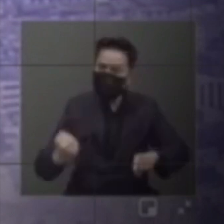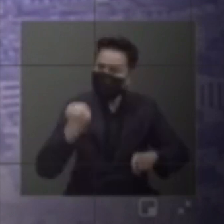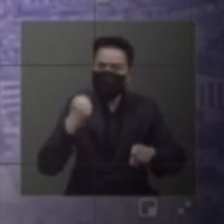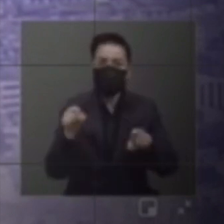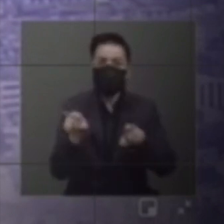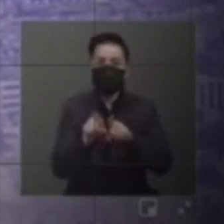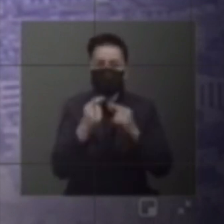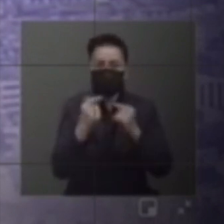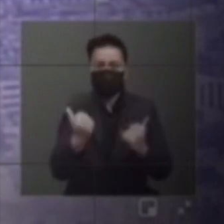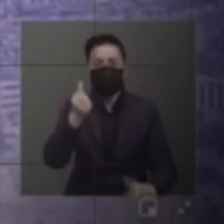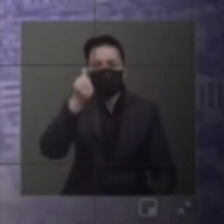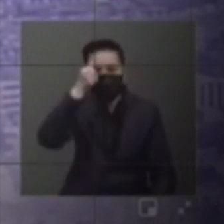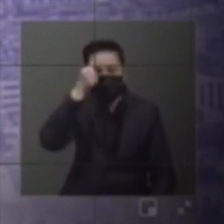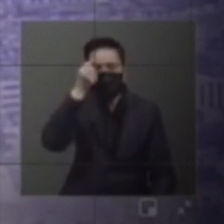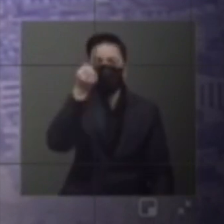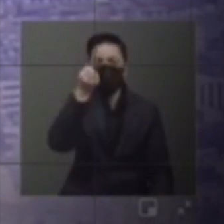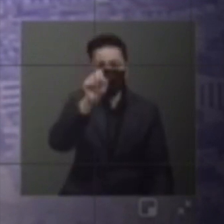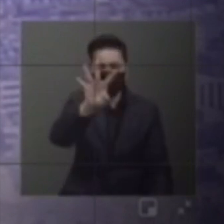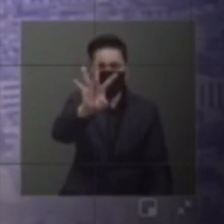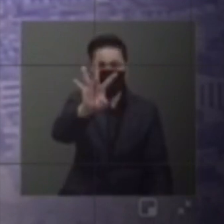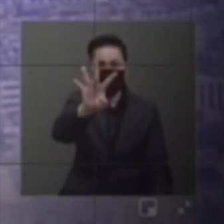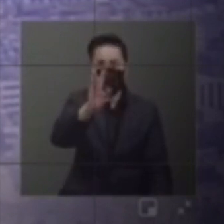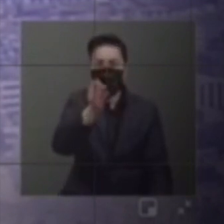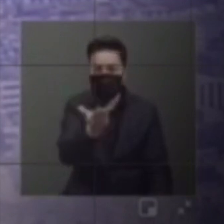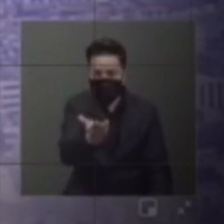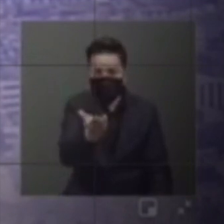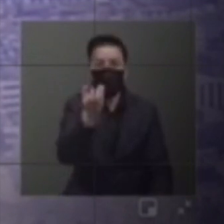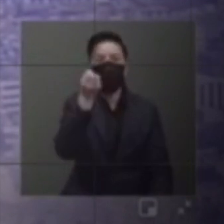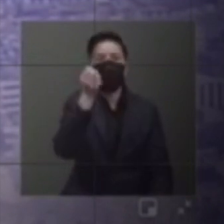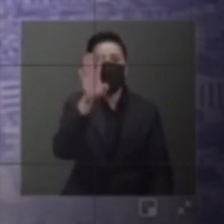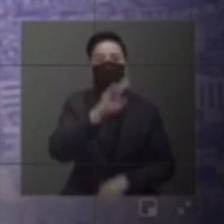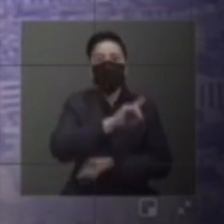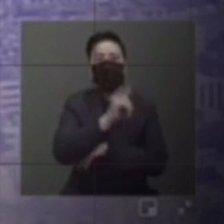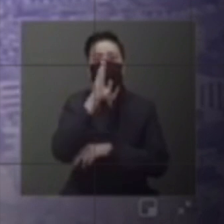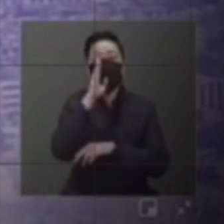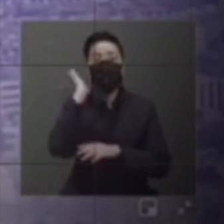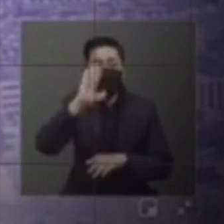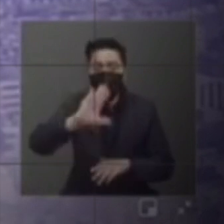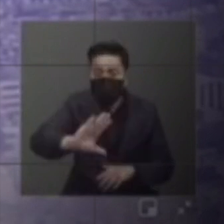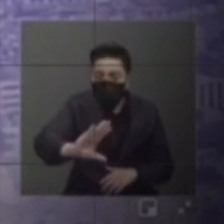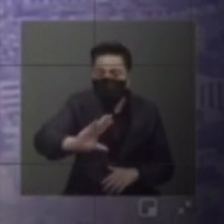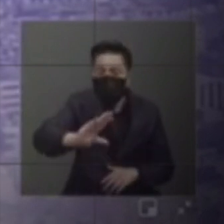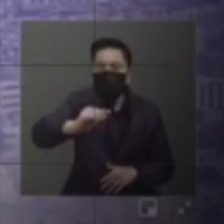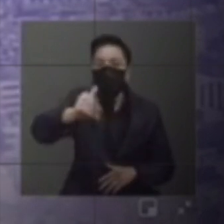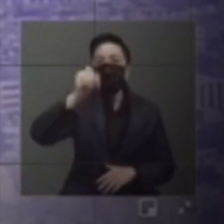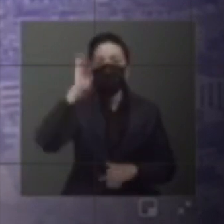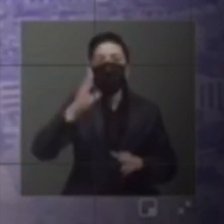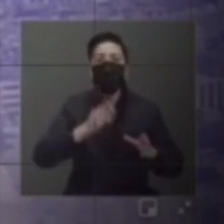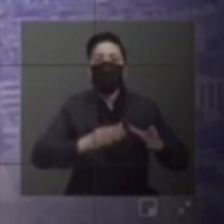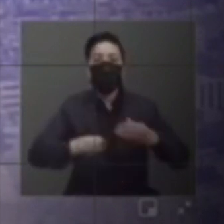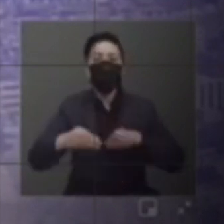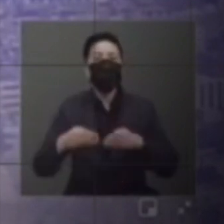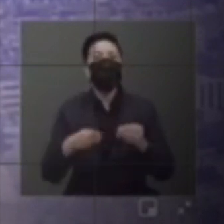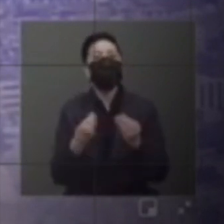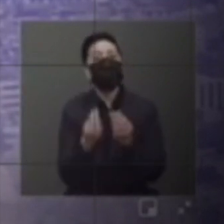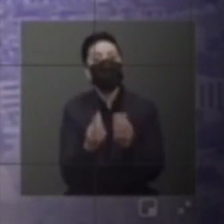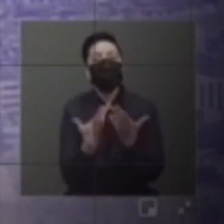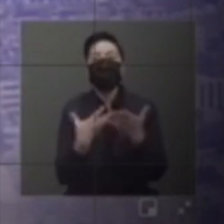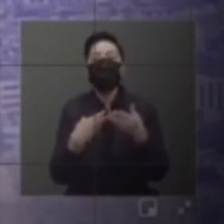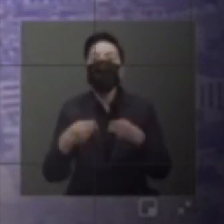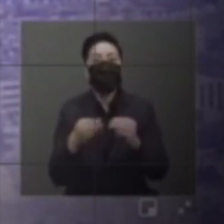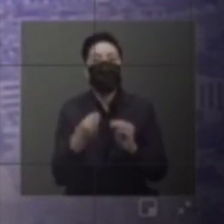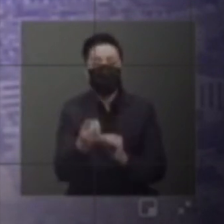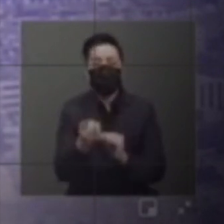ใน14วันนะคะถ้าเราสามารถที่จะทำให้สถานการณ์ดีขึ้นเนี่ยการผ่อนคลายก็จะตามมานะคะมาดูที่ส